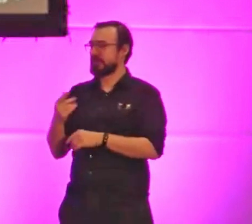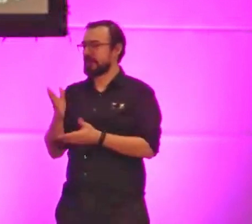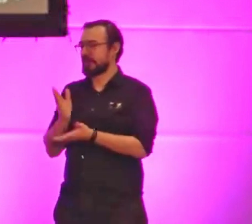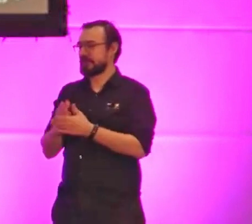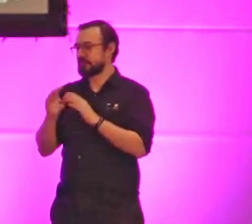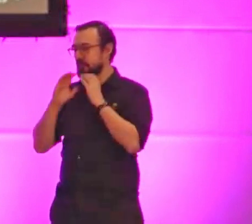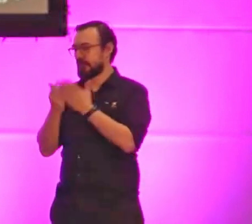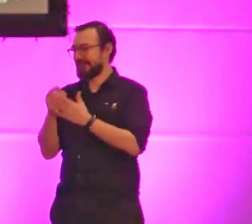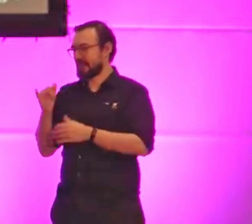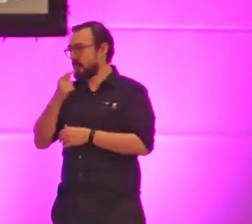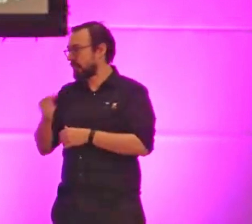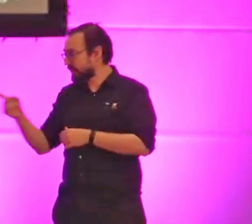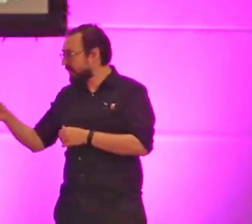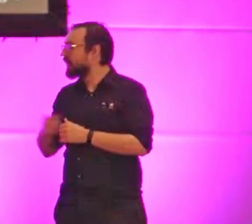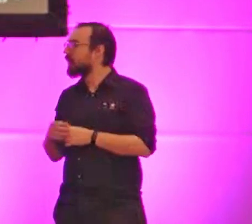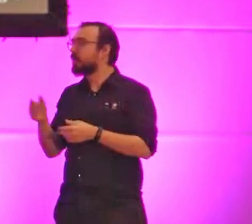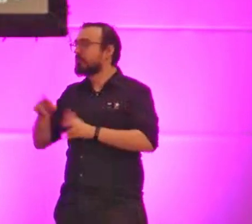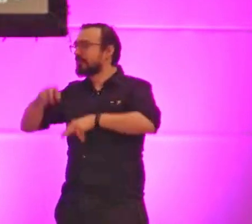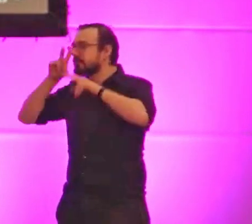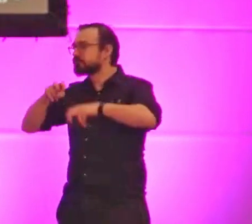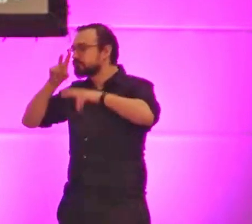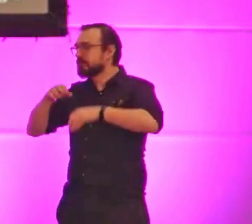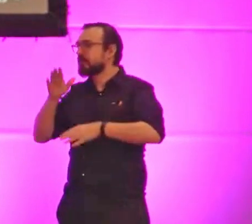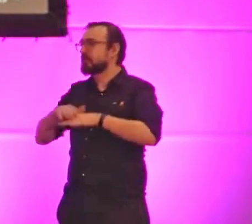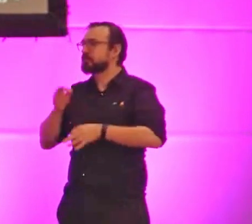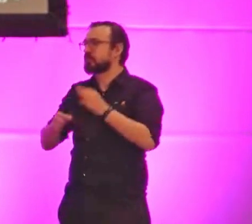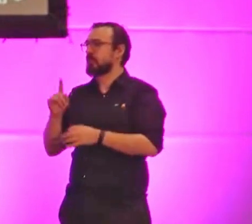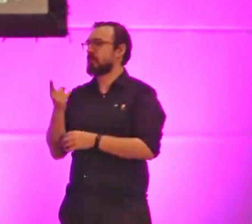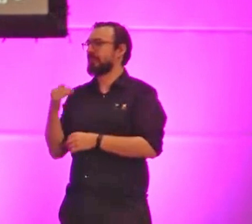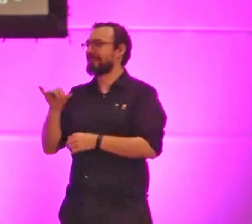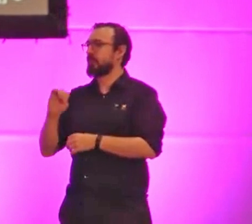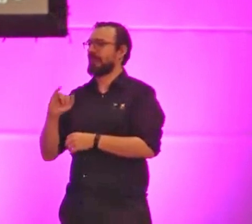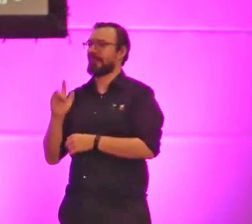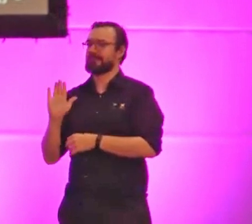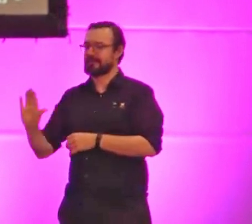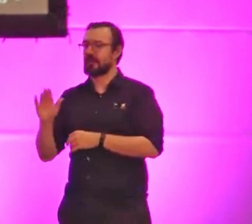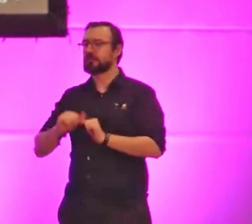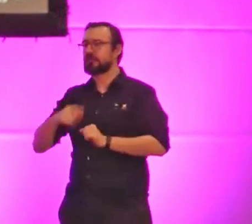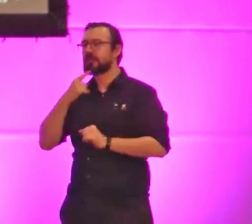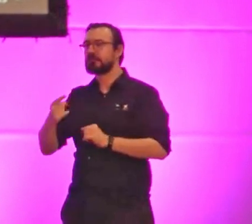rättssociologiska institutionen i Lund. Och hon har forskat just på Lundin Oils